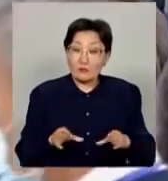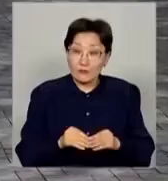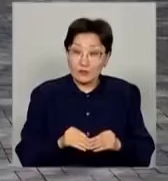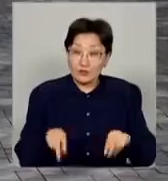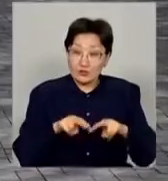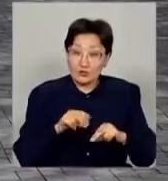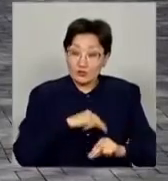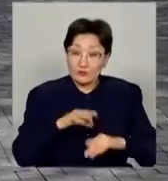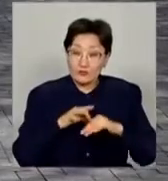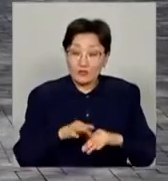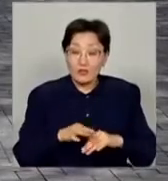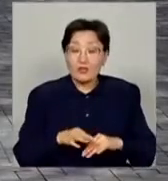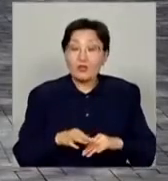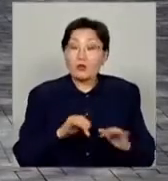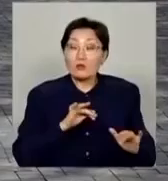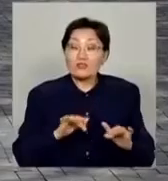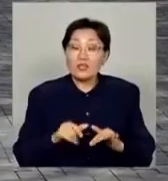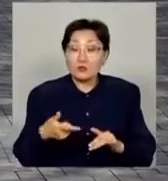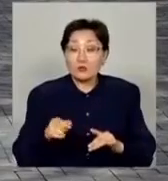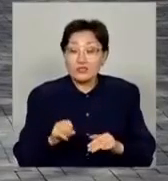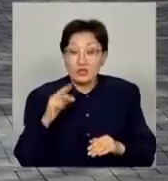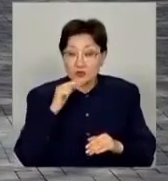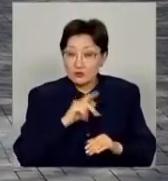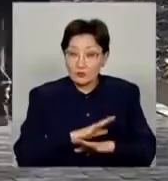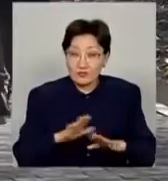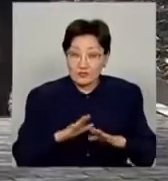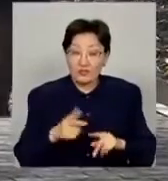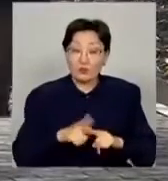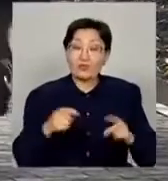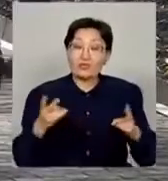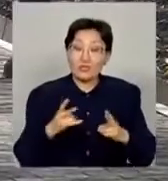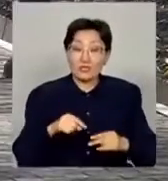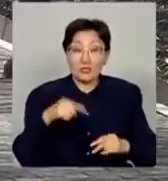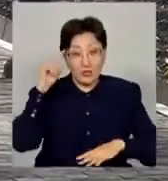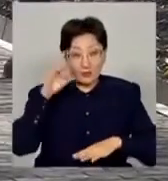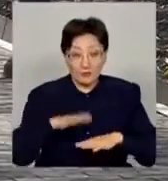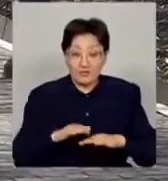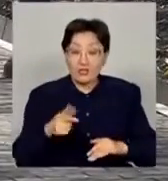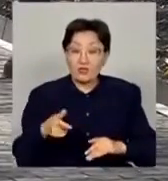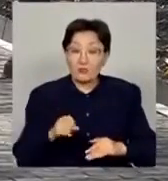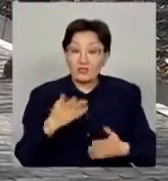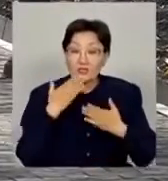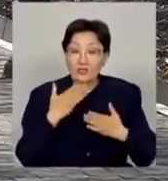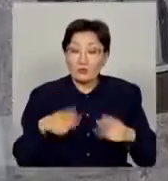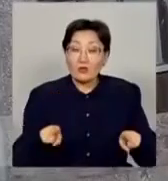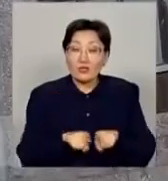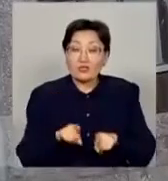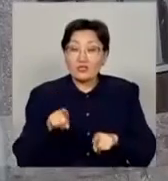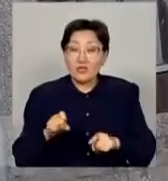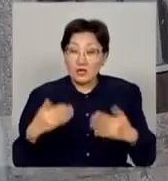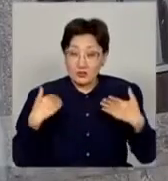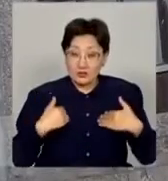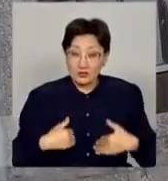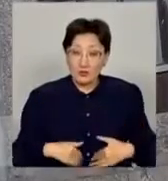онда. Адаризациялау процесі газдан уланып қалмау үшін аса қажет деді әкімдіктегілер. Газдың иісіне ұқсас заттың адам